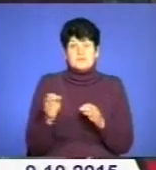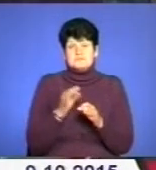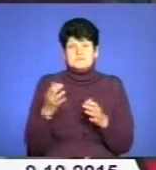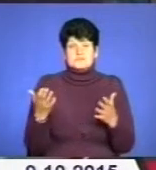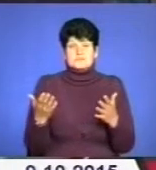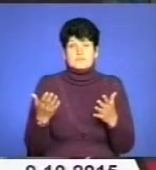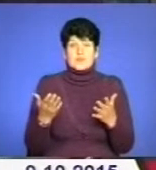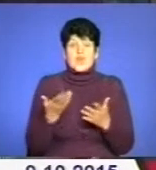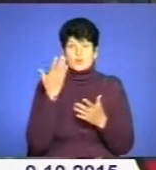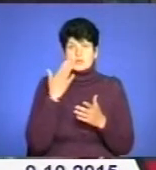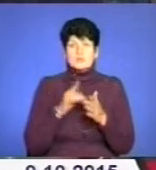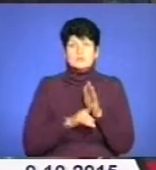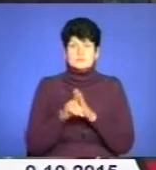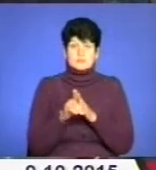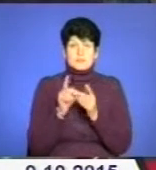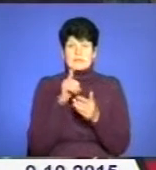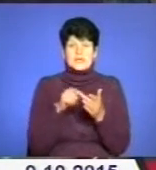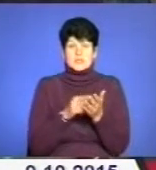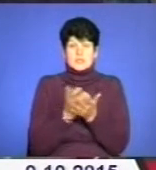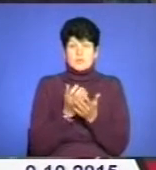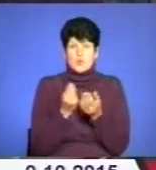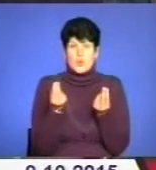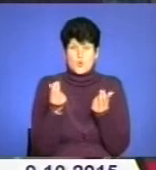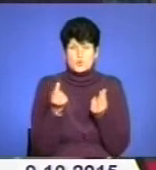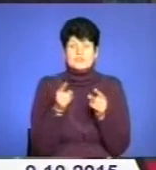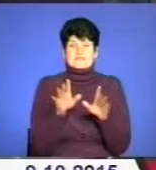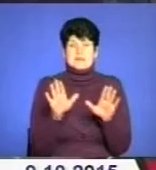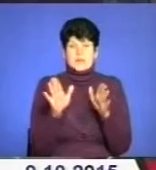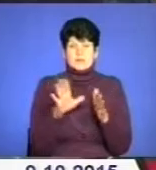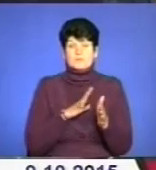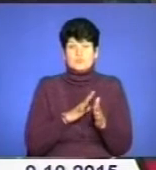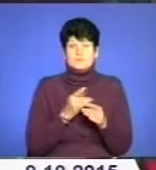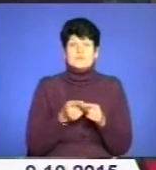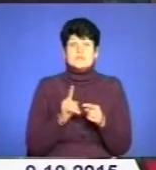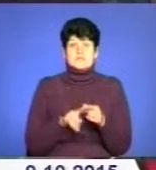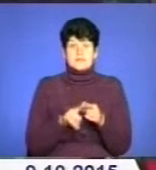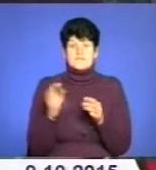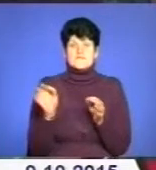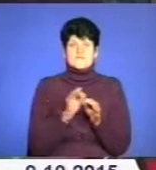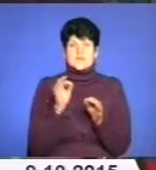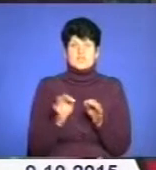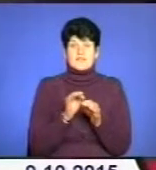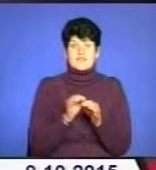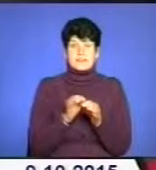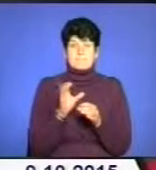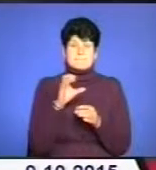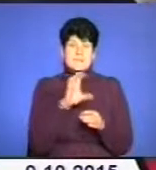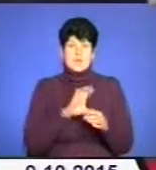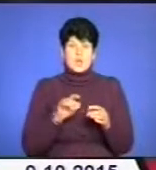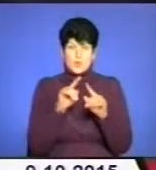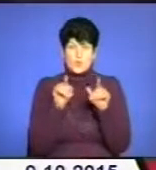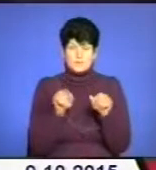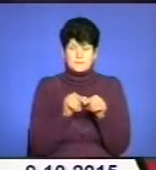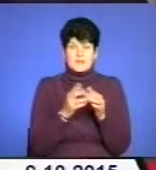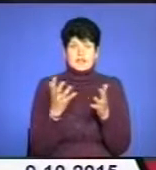І коли постало питання заробітку грошей, то один з варіантів був це за вишивати медальйони. Знайшли ми маленьку схему